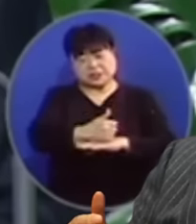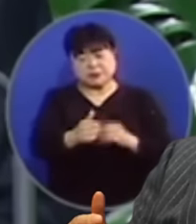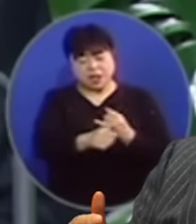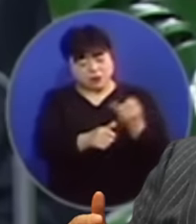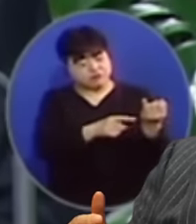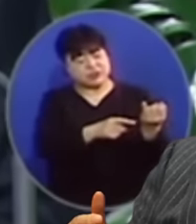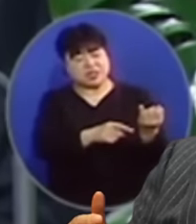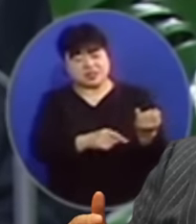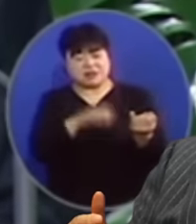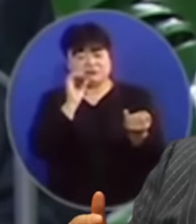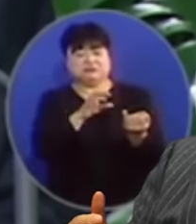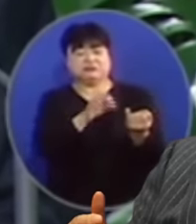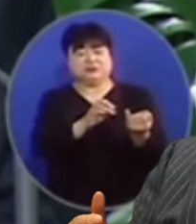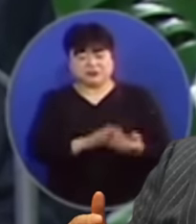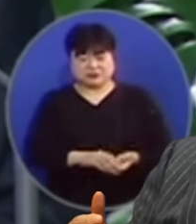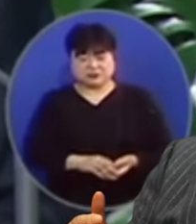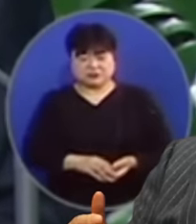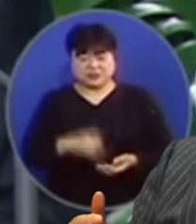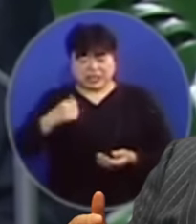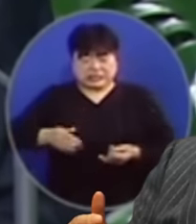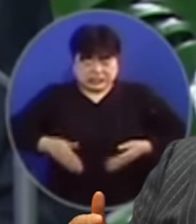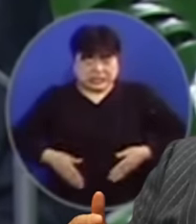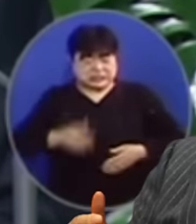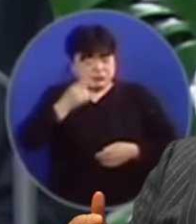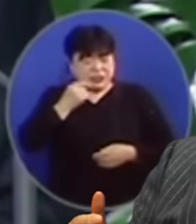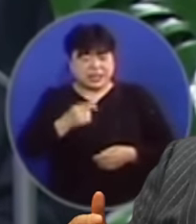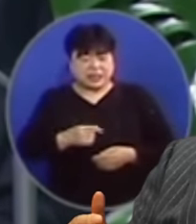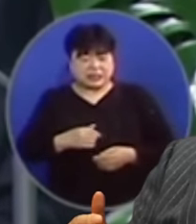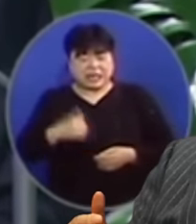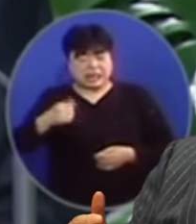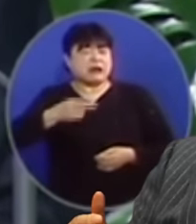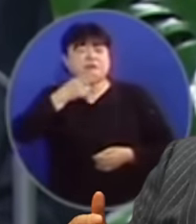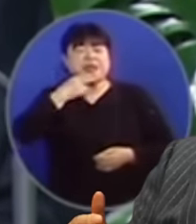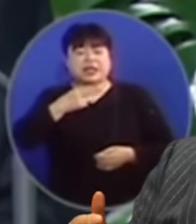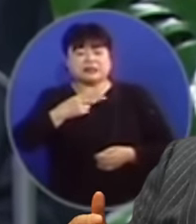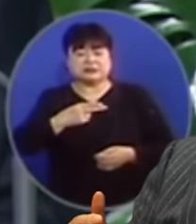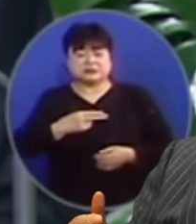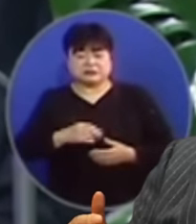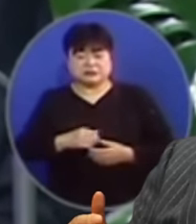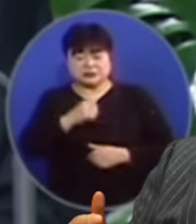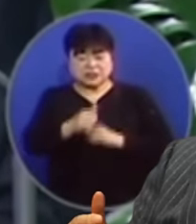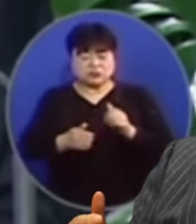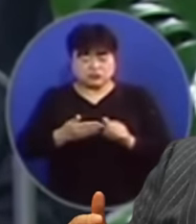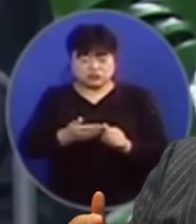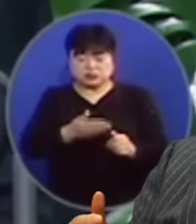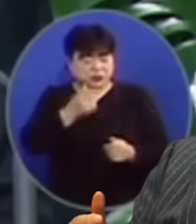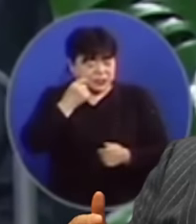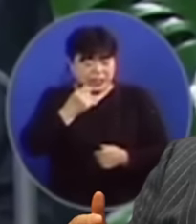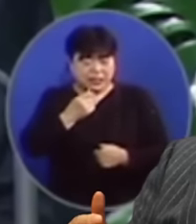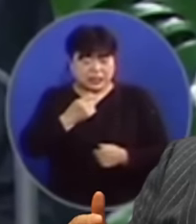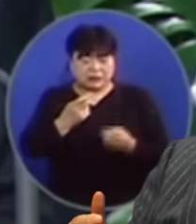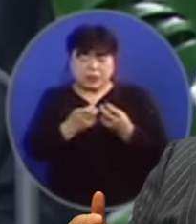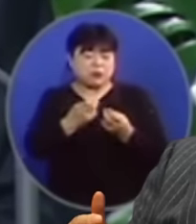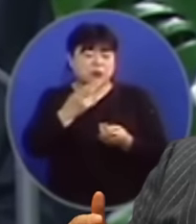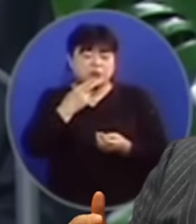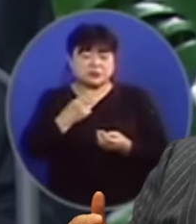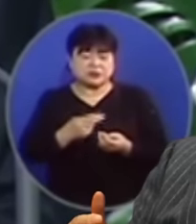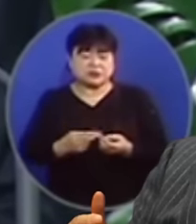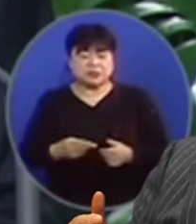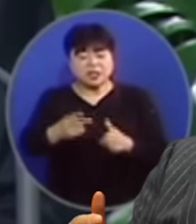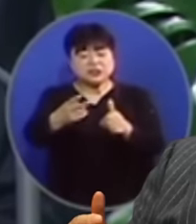보고 윽박 질러서 당신이 자식이 못 낳아서 나는 아들이 없지 않냐, 상속자가 없지 않냐, 할 수 없이